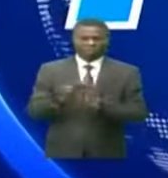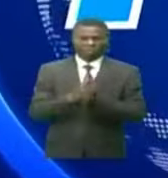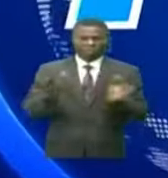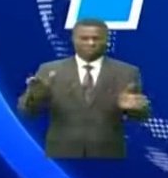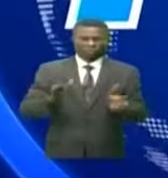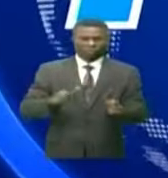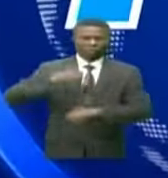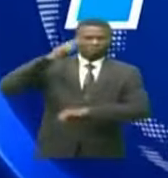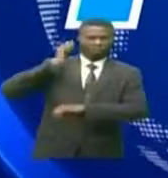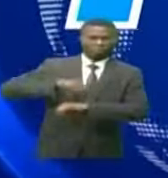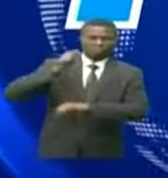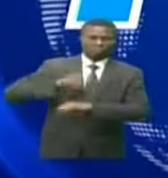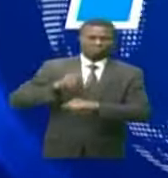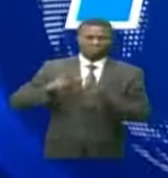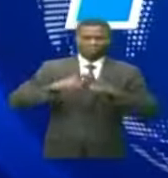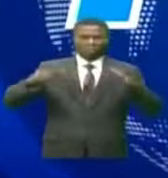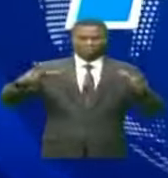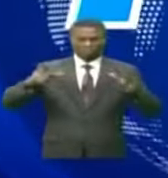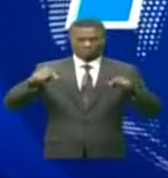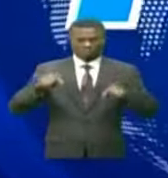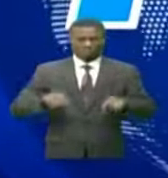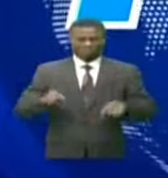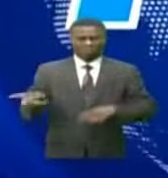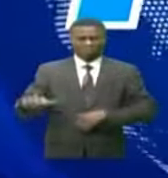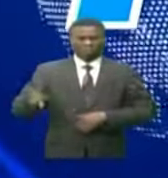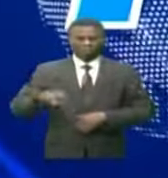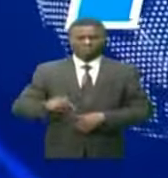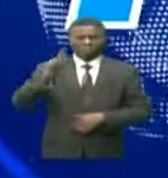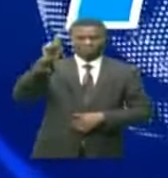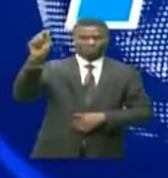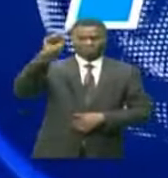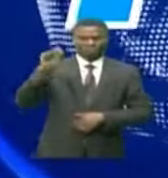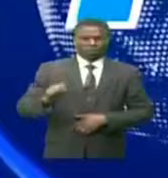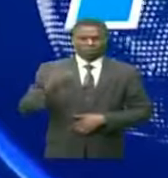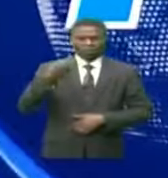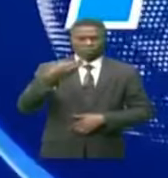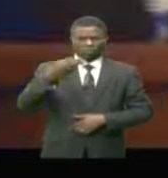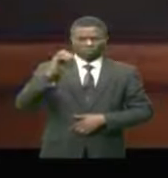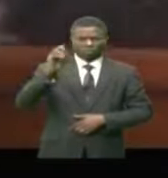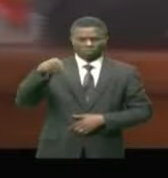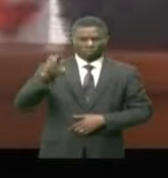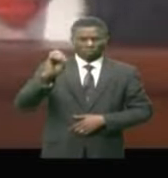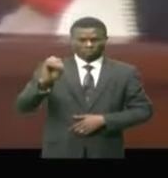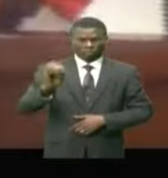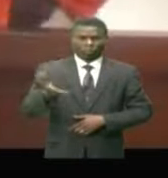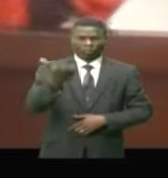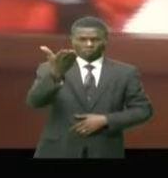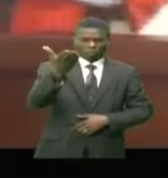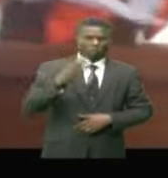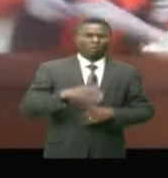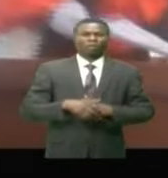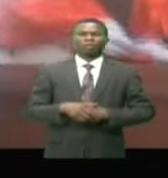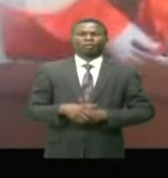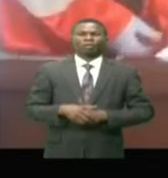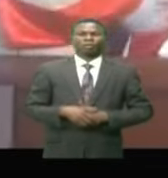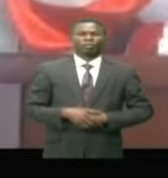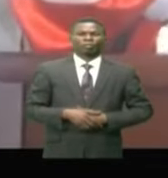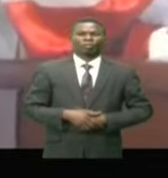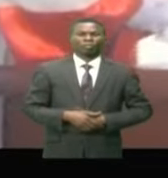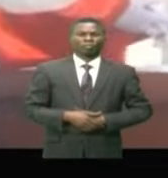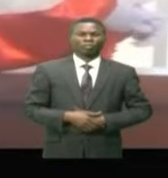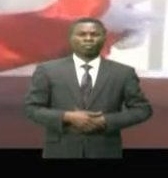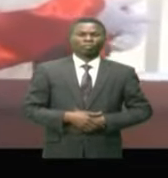du tribunal de grande instance et cette fois-ci de la province de la Tshopo. Il peut désormais poser en